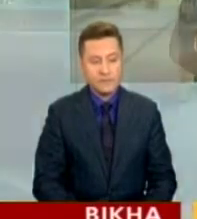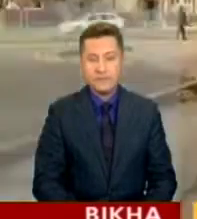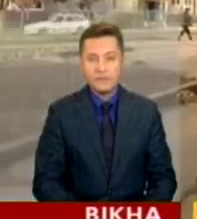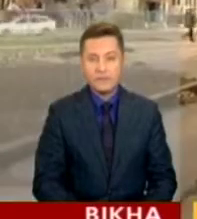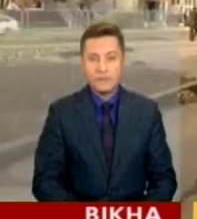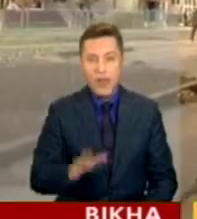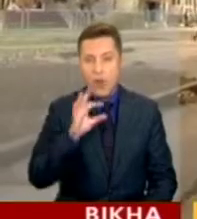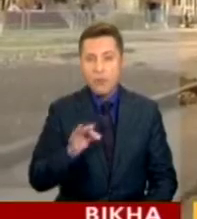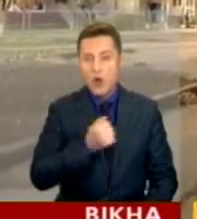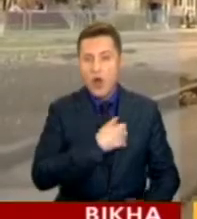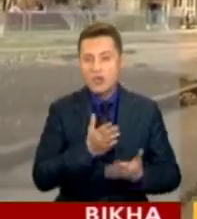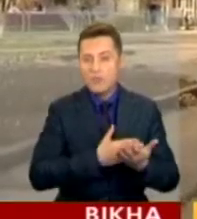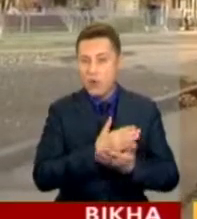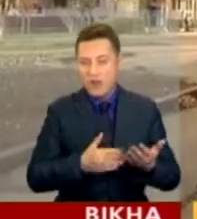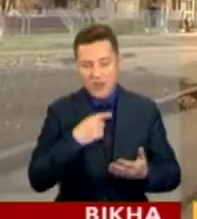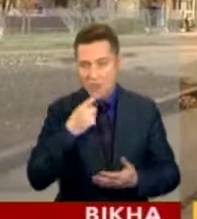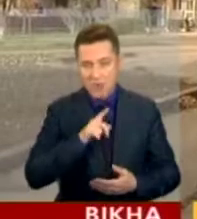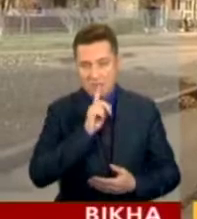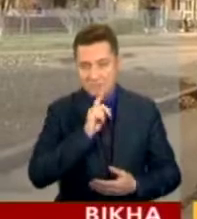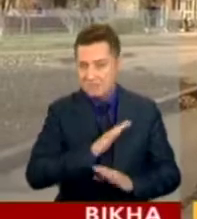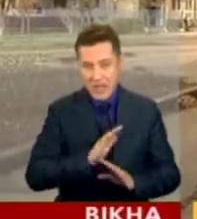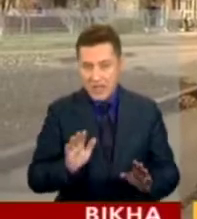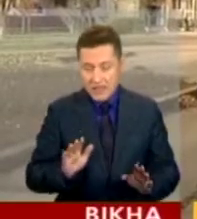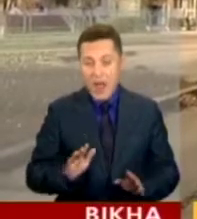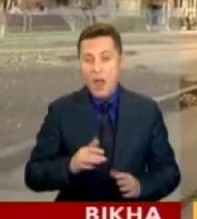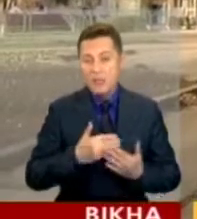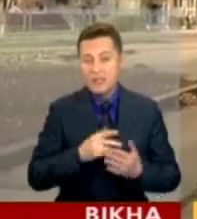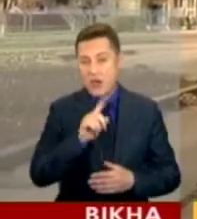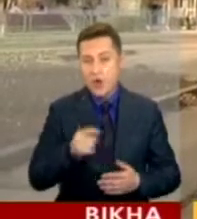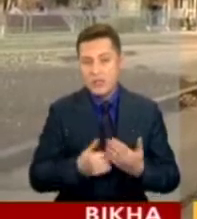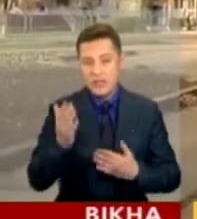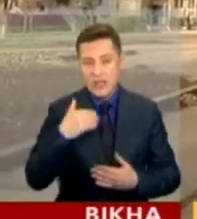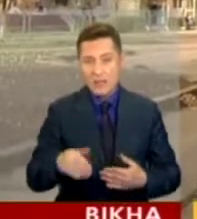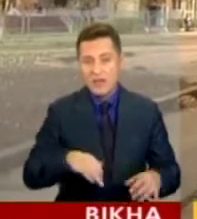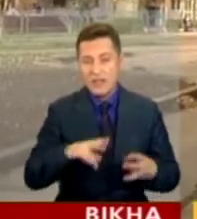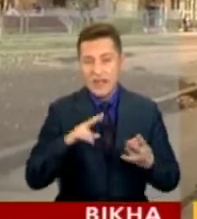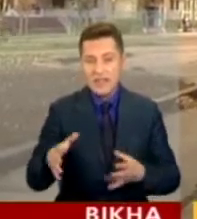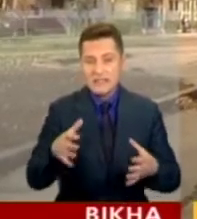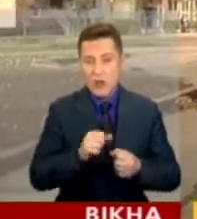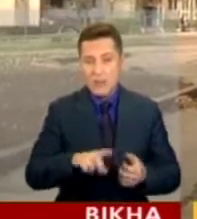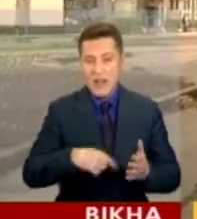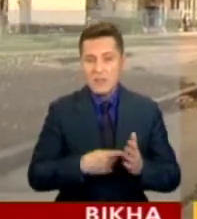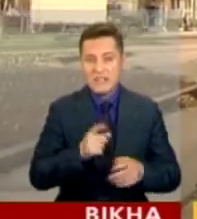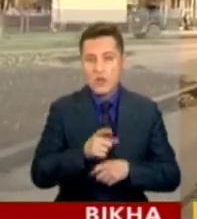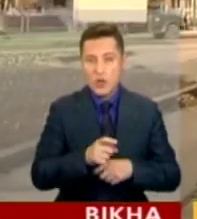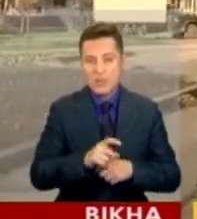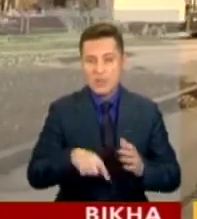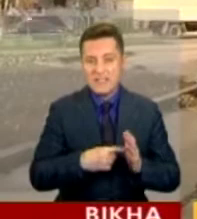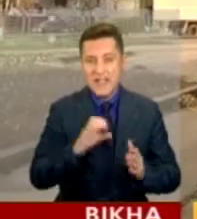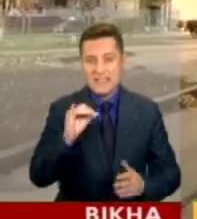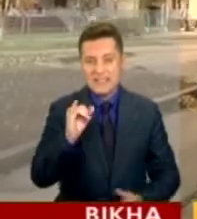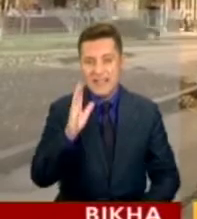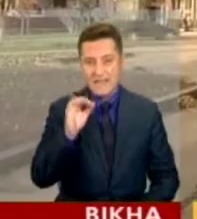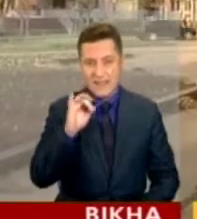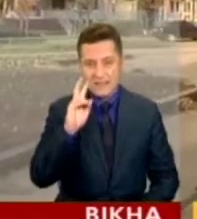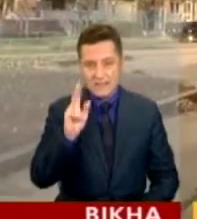Віта, про роззброєння тут навіть мова не йде. Більше того, близько години тому терористи захопили іще одне місто на Донеччині. Це містечко Сіверськ.